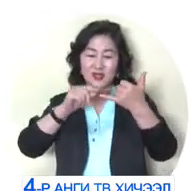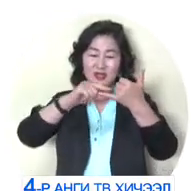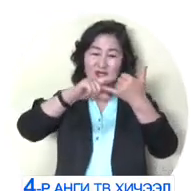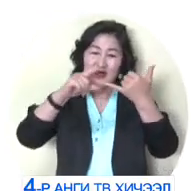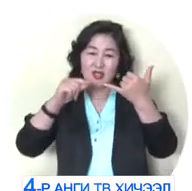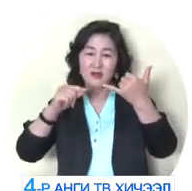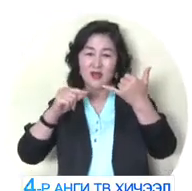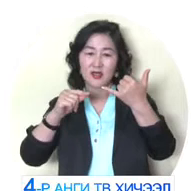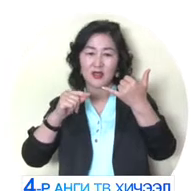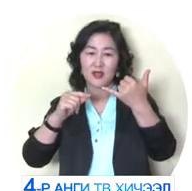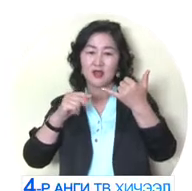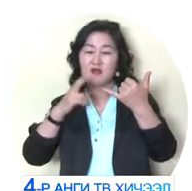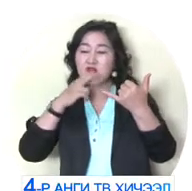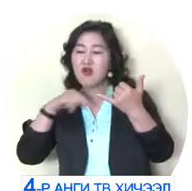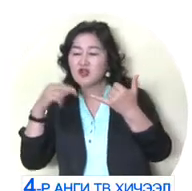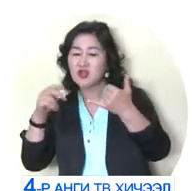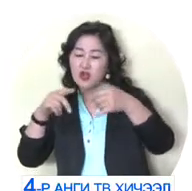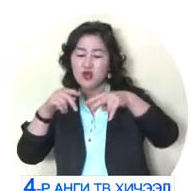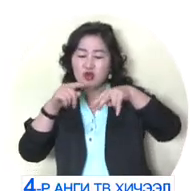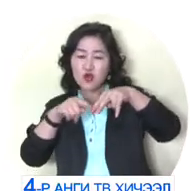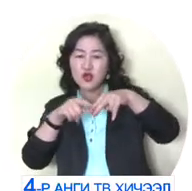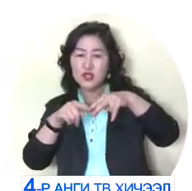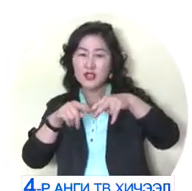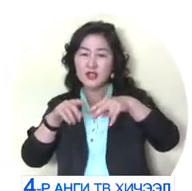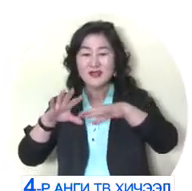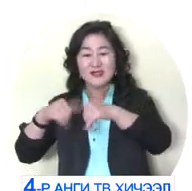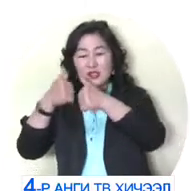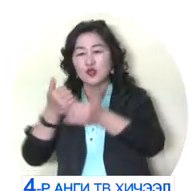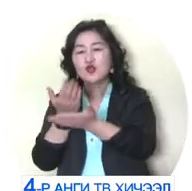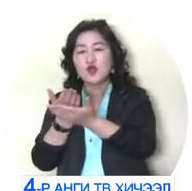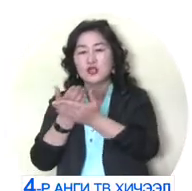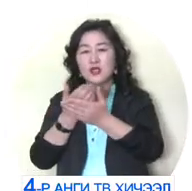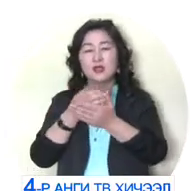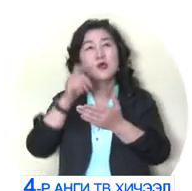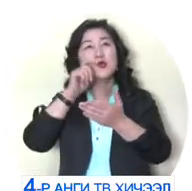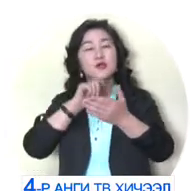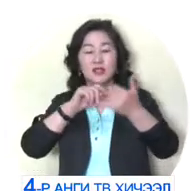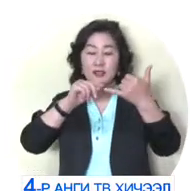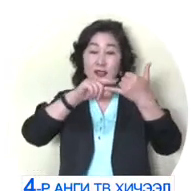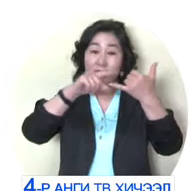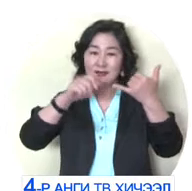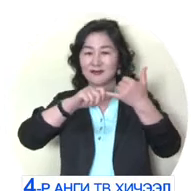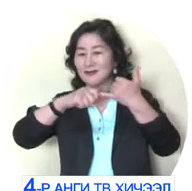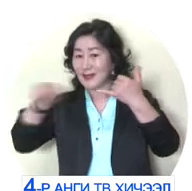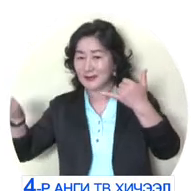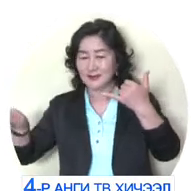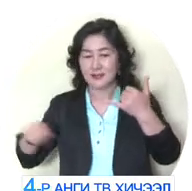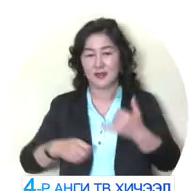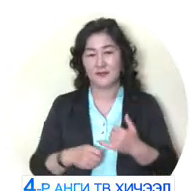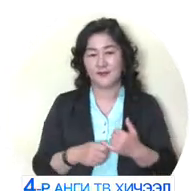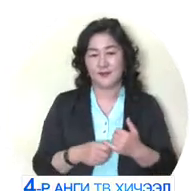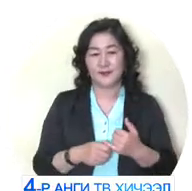хөлийг итгэж өгөөч гэж хүсэж тасалжээ. Хүү олон